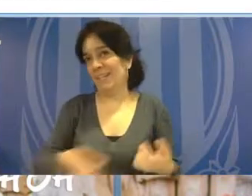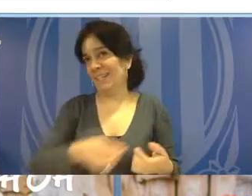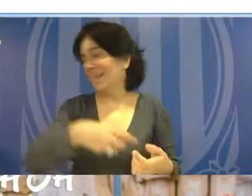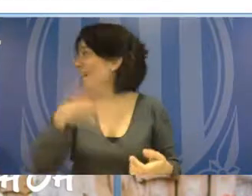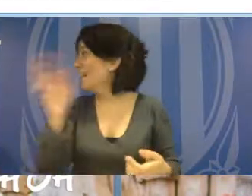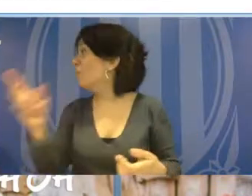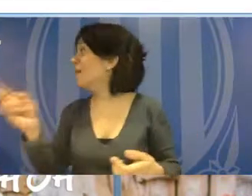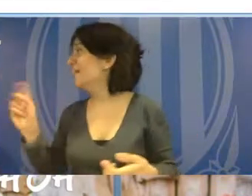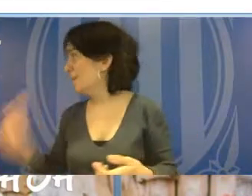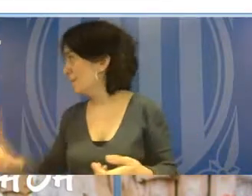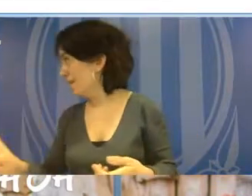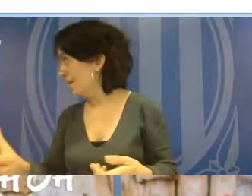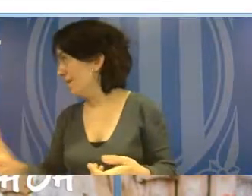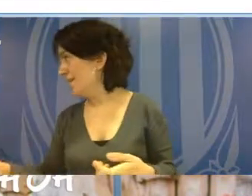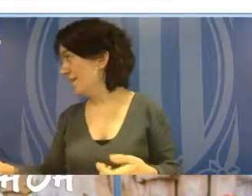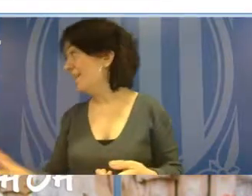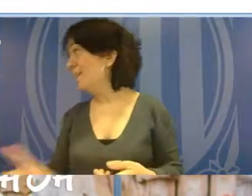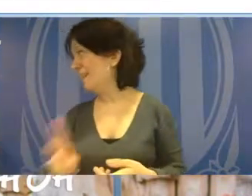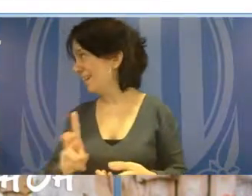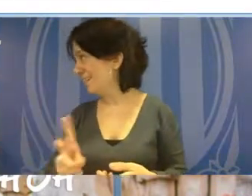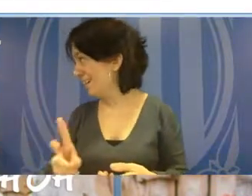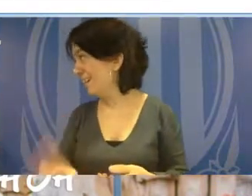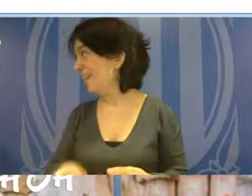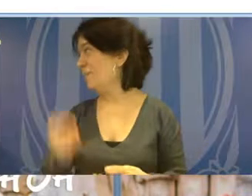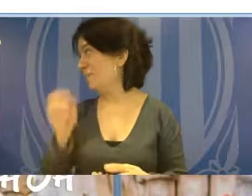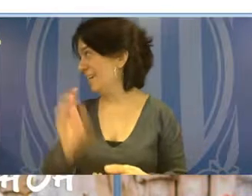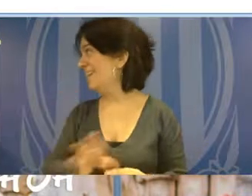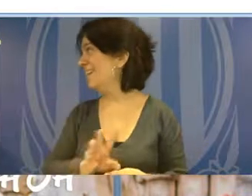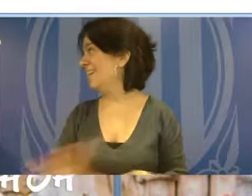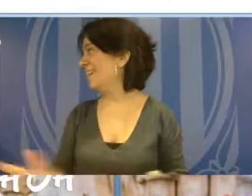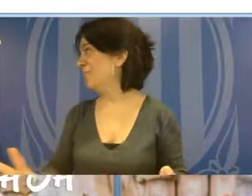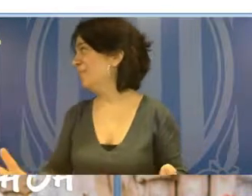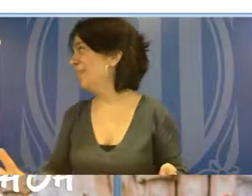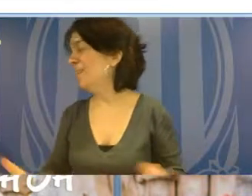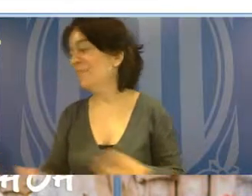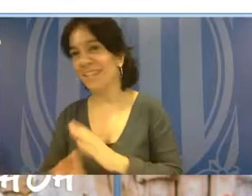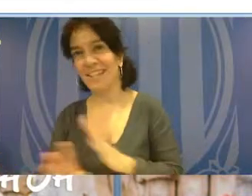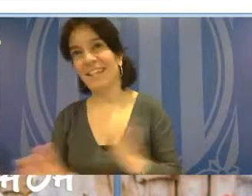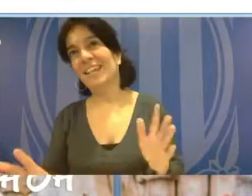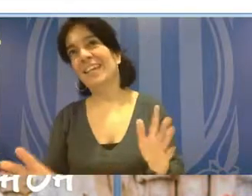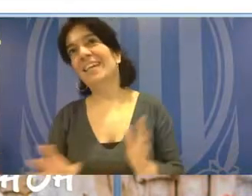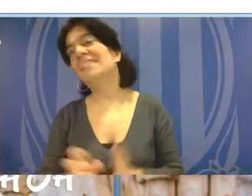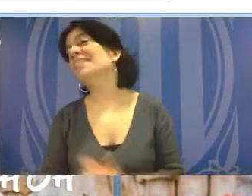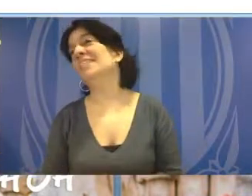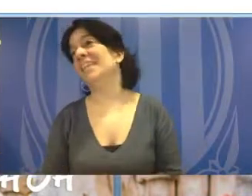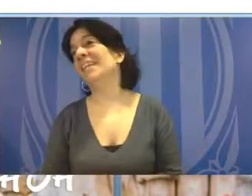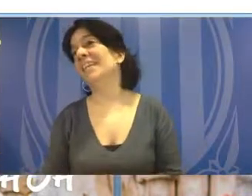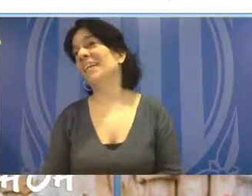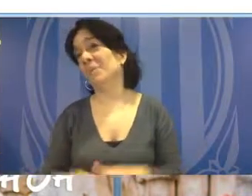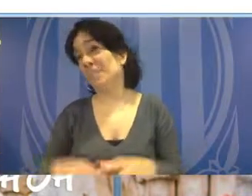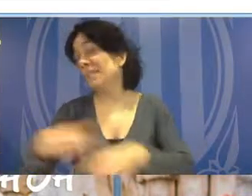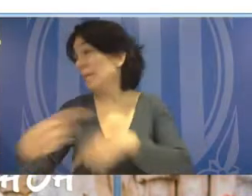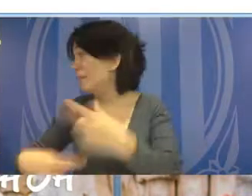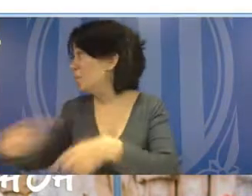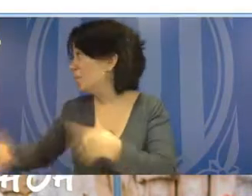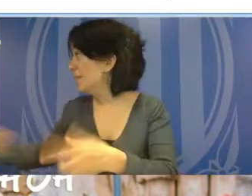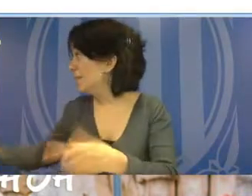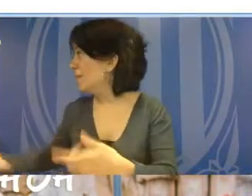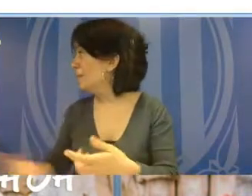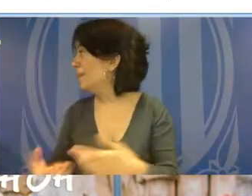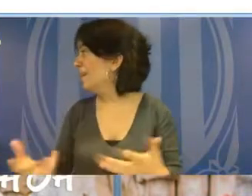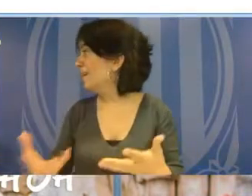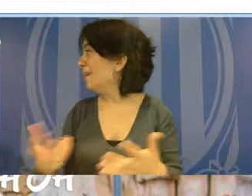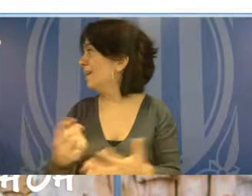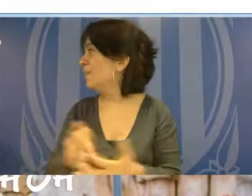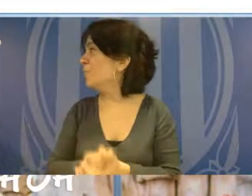el va deixar anar, era una setmana de viatge a amigues de ressò mundial, vull dir, sí, sí, i llavors és també això potenciar